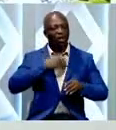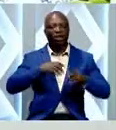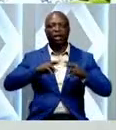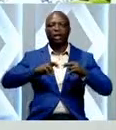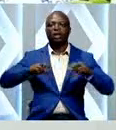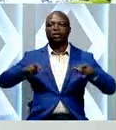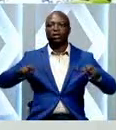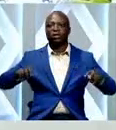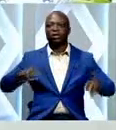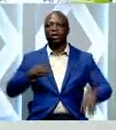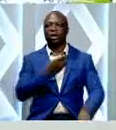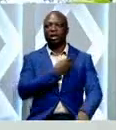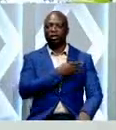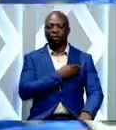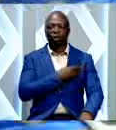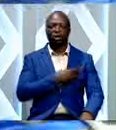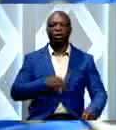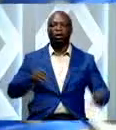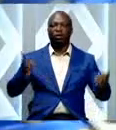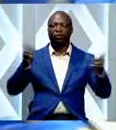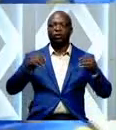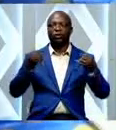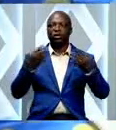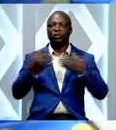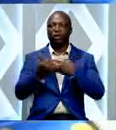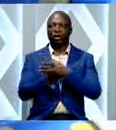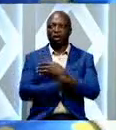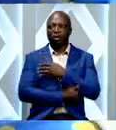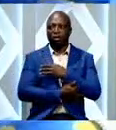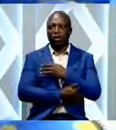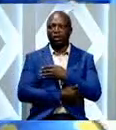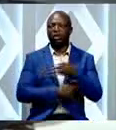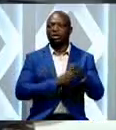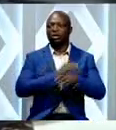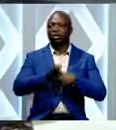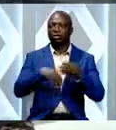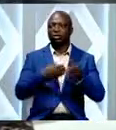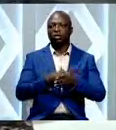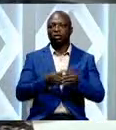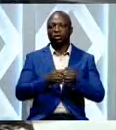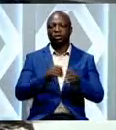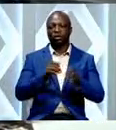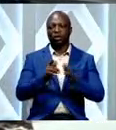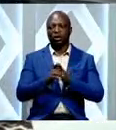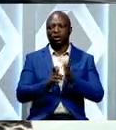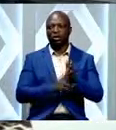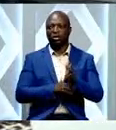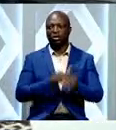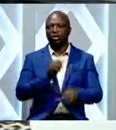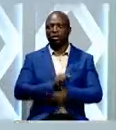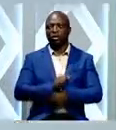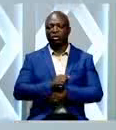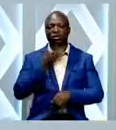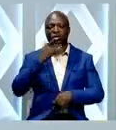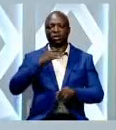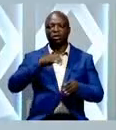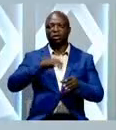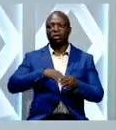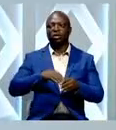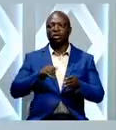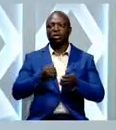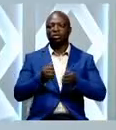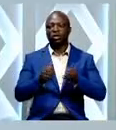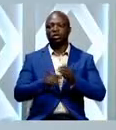en douane. Venues de différents pays, toutes aspirent à une égalité de traitement et de chance au sein de leur